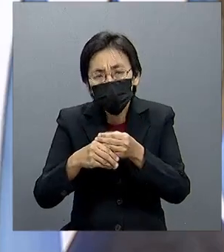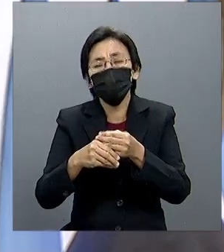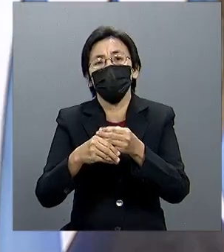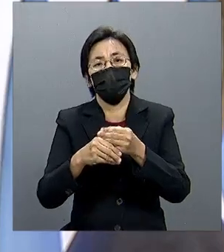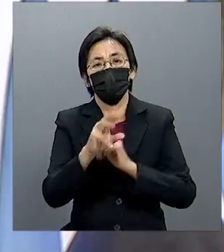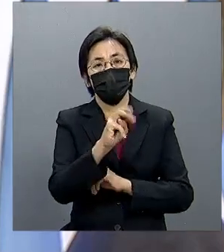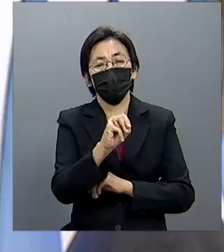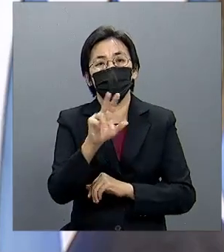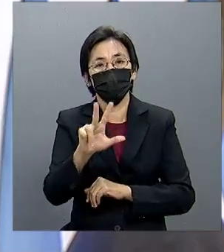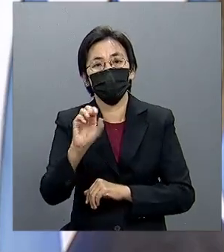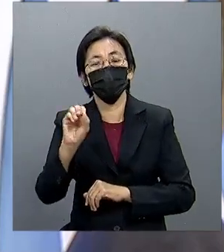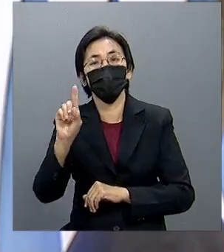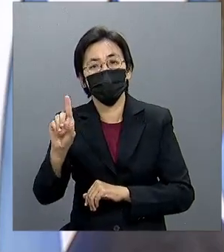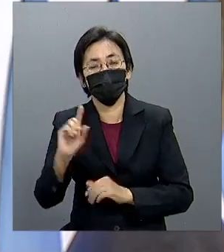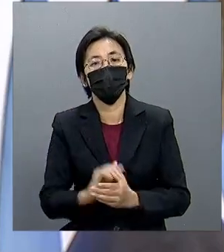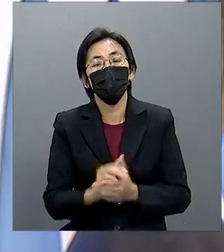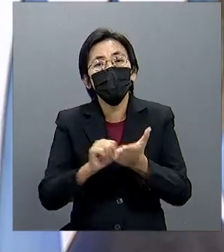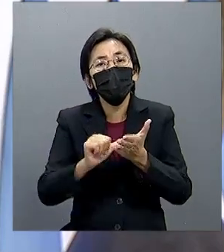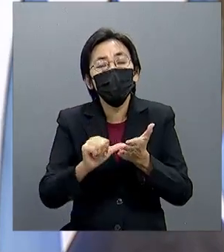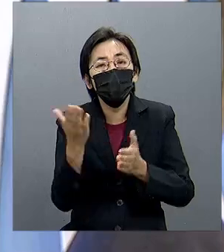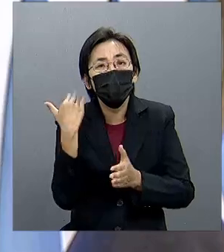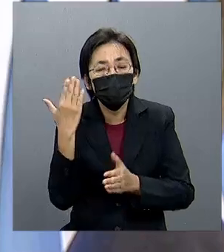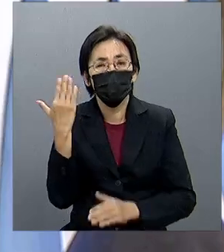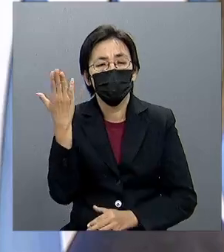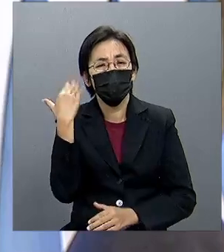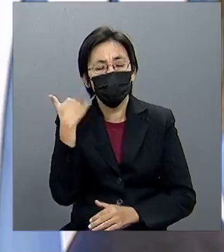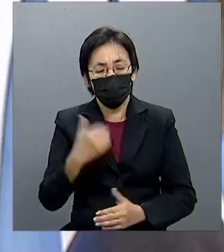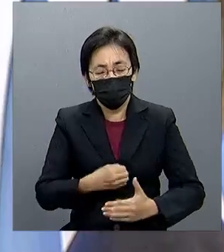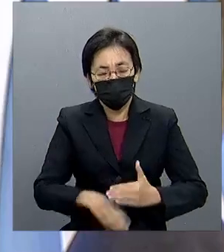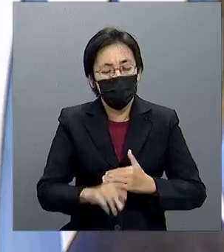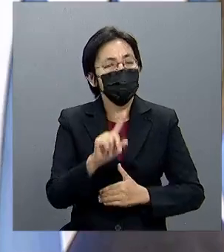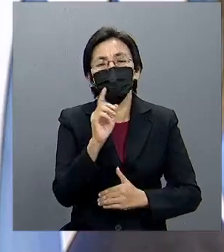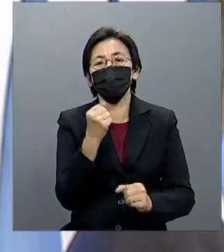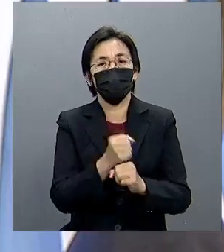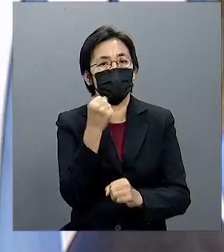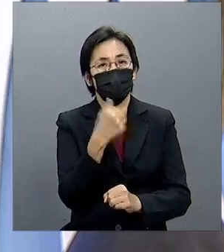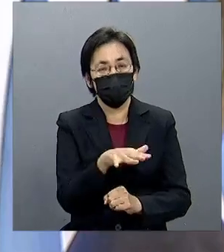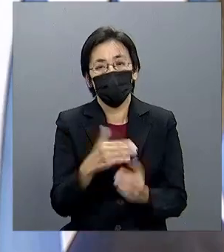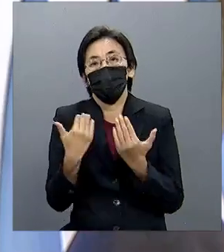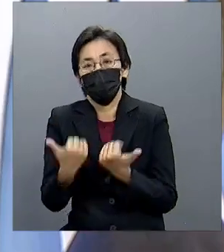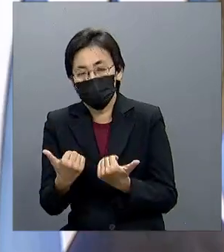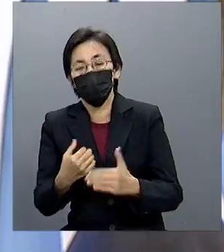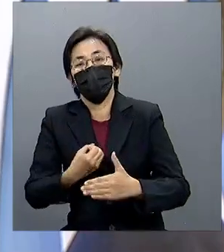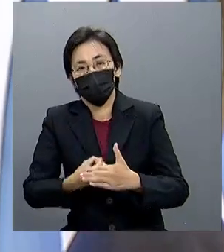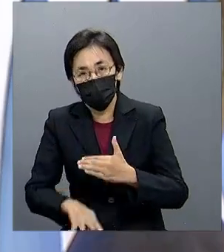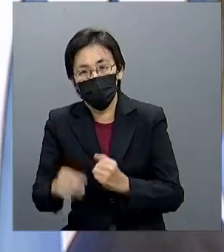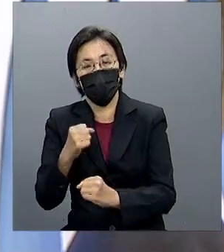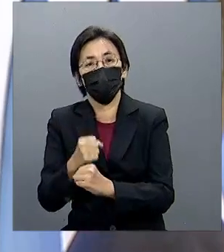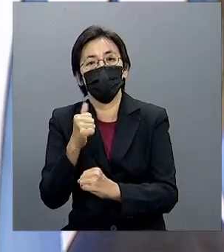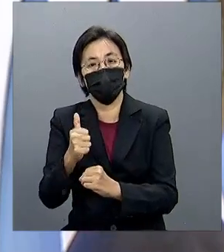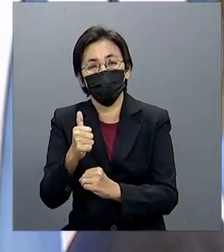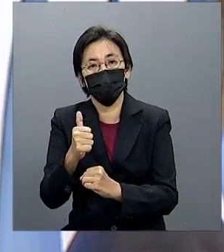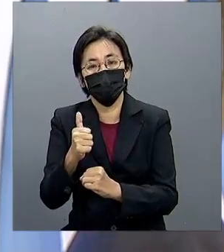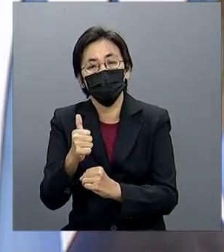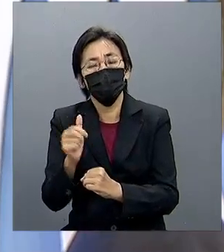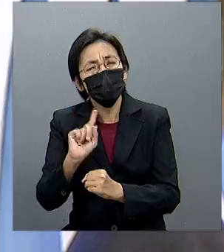301ค่ะที่จากเดิมนั้นไม่สามารถที่จะทำแท้งได้นะคะแต่ปัจจุบันนี้อนุญาตให้ทำแท้งได้ในกรณีที่มีอายุ